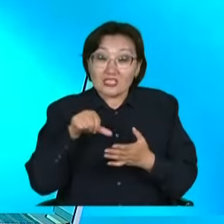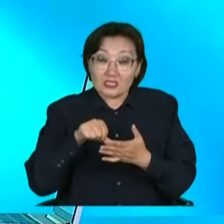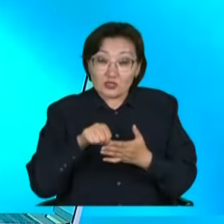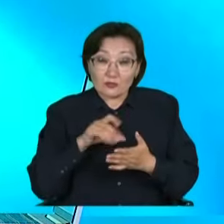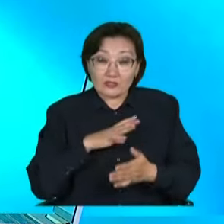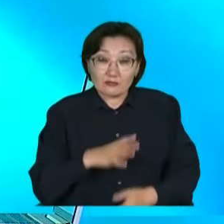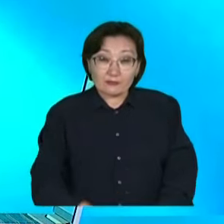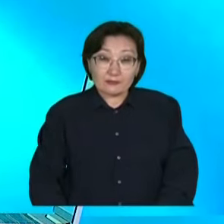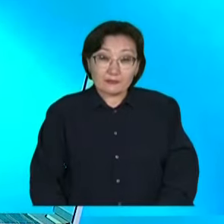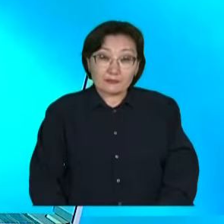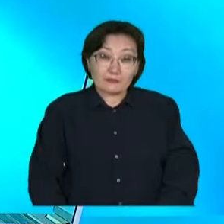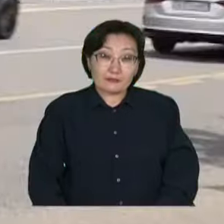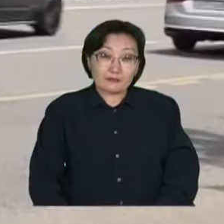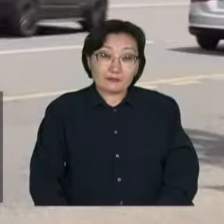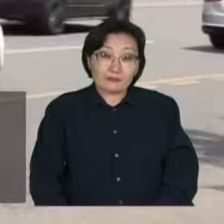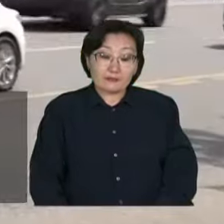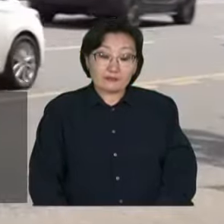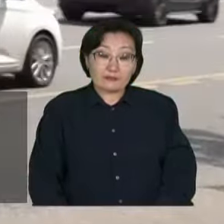қайтты.